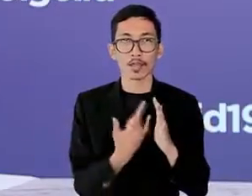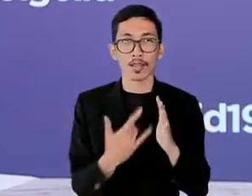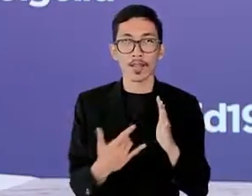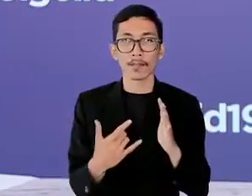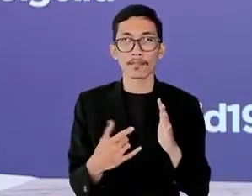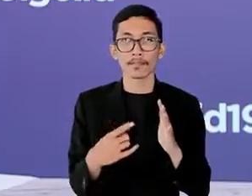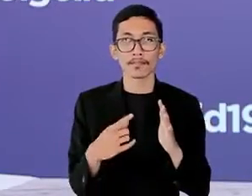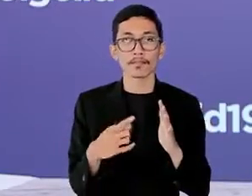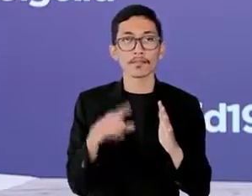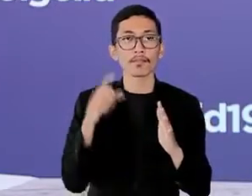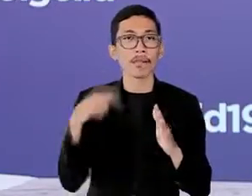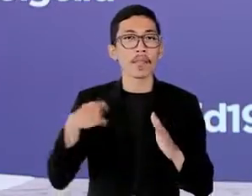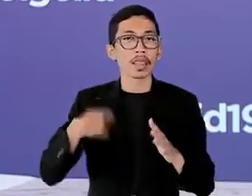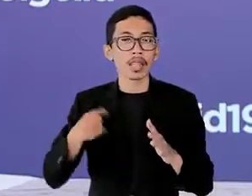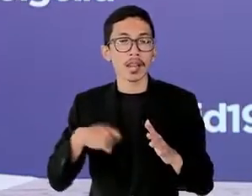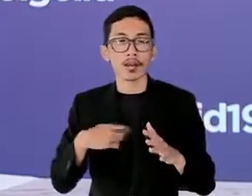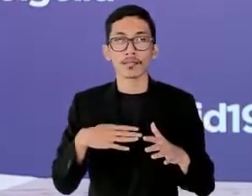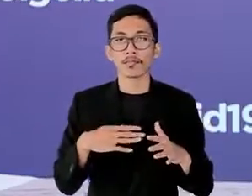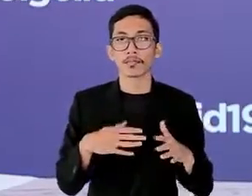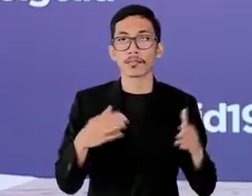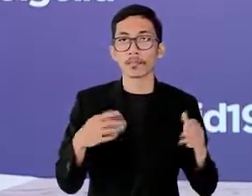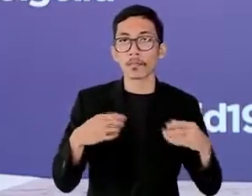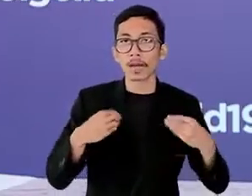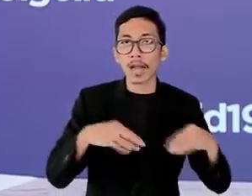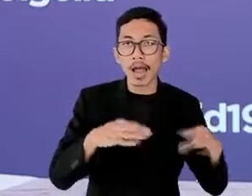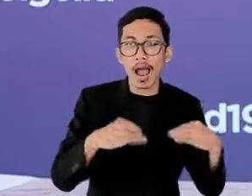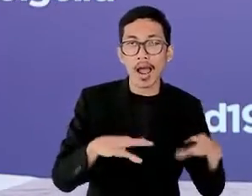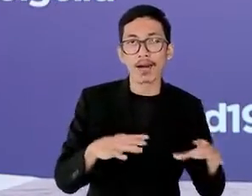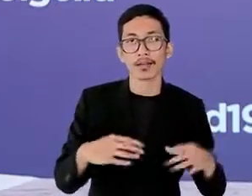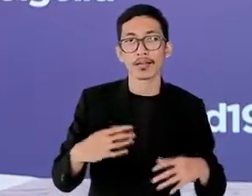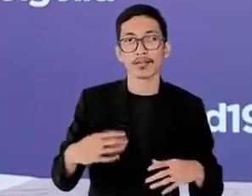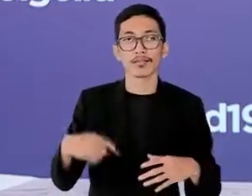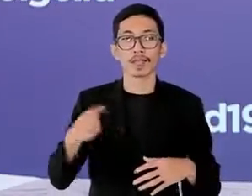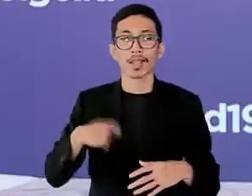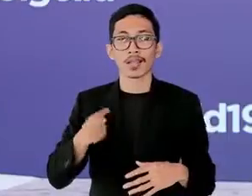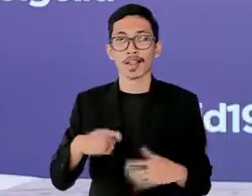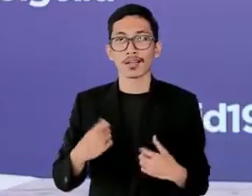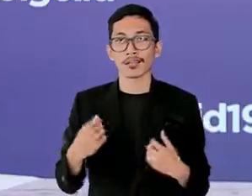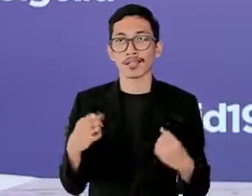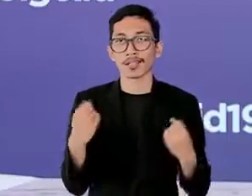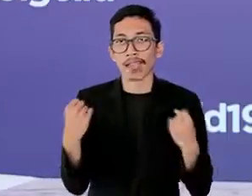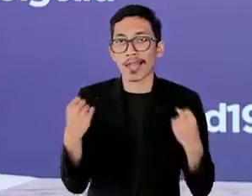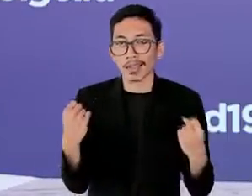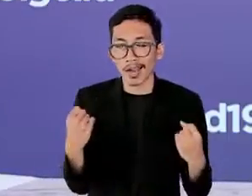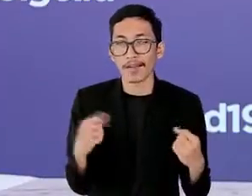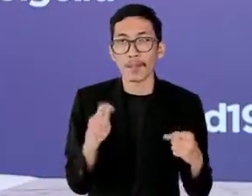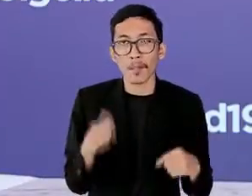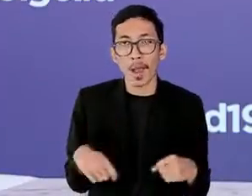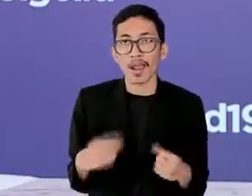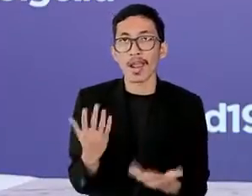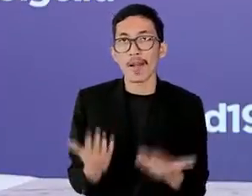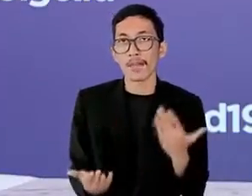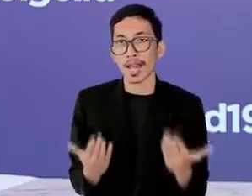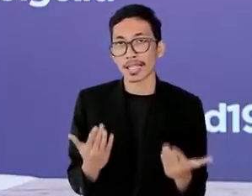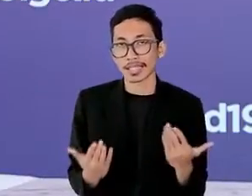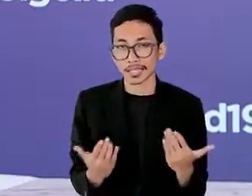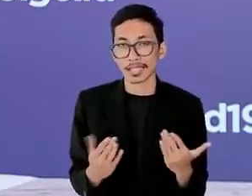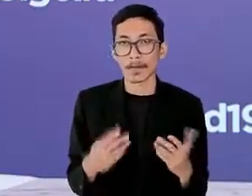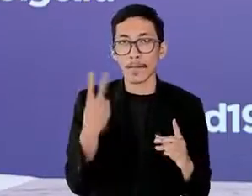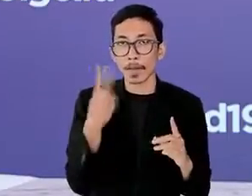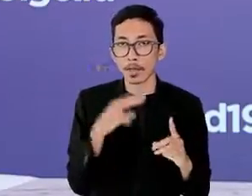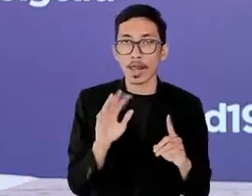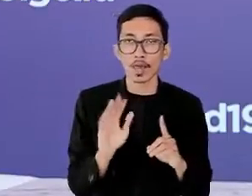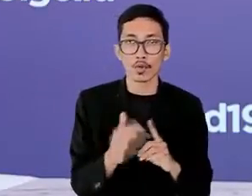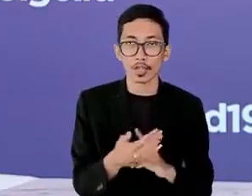Kementerian Perdagangan dan Kementerian Kesehatan dengan penggunaan peduli lindungi nantinya Resto atau Cafe